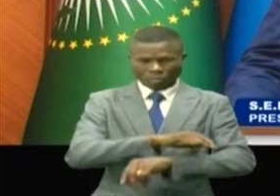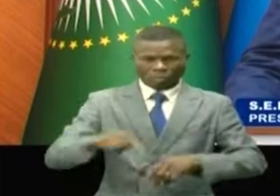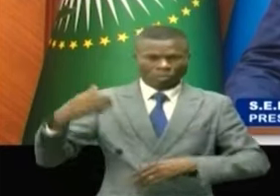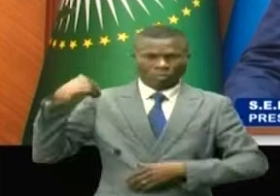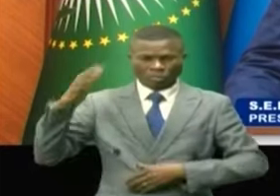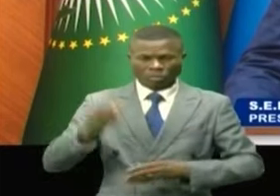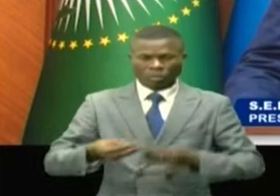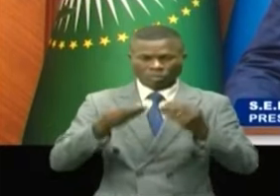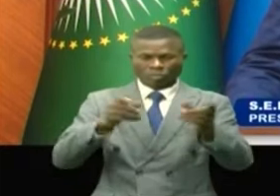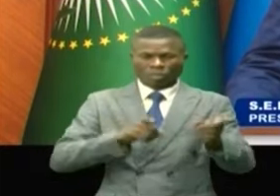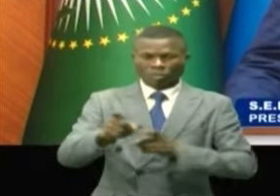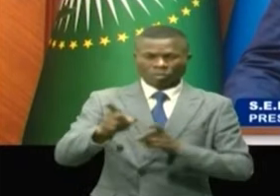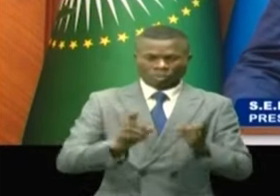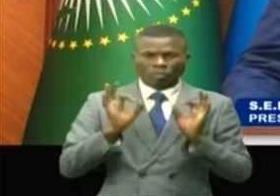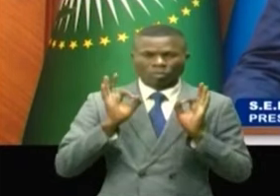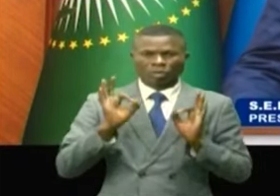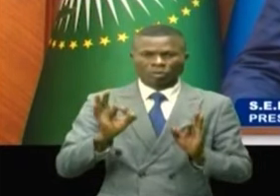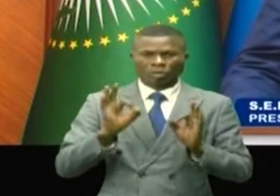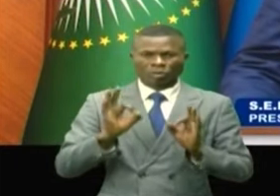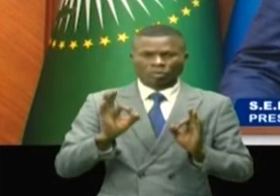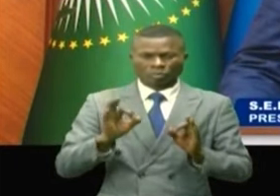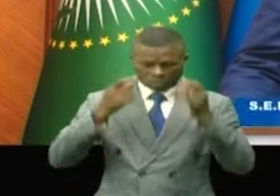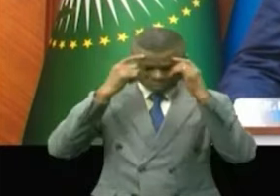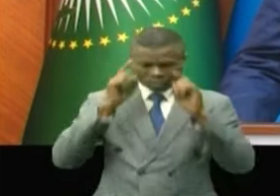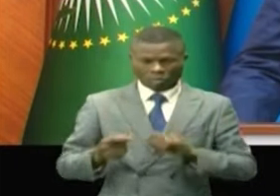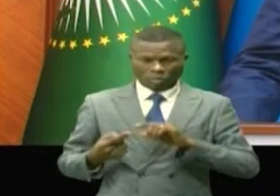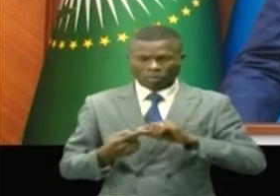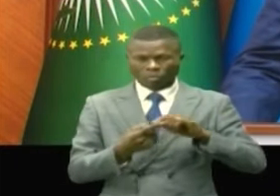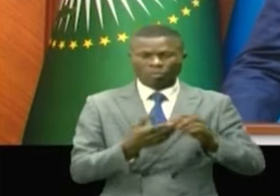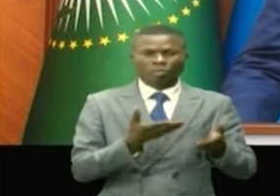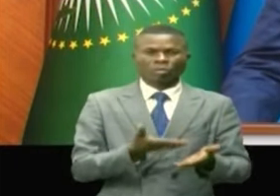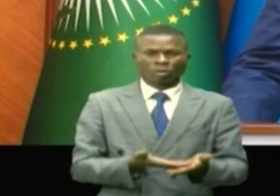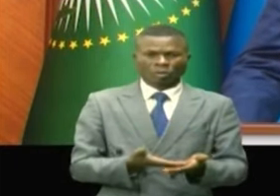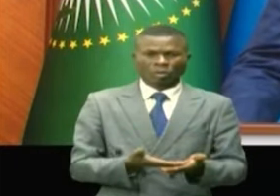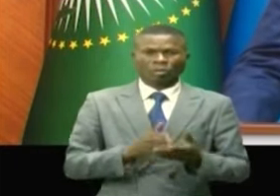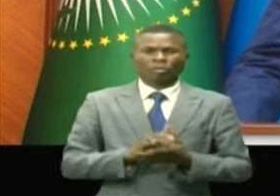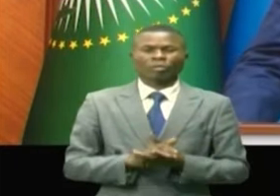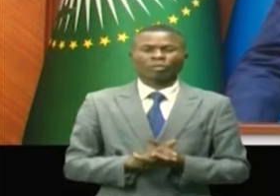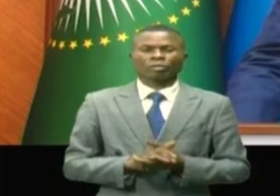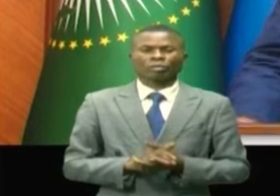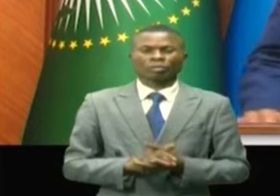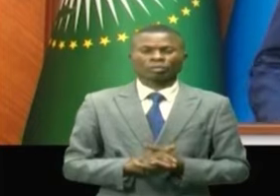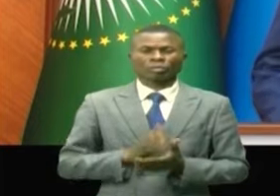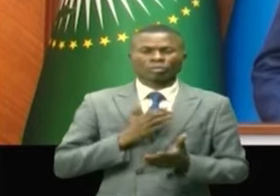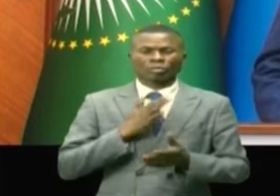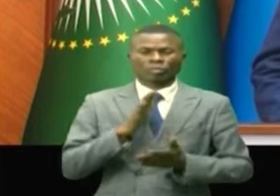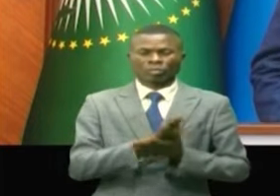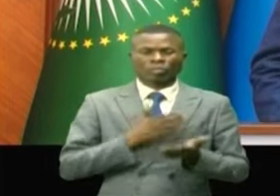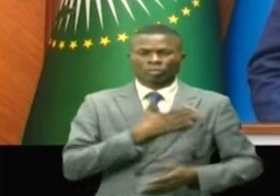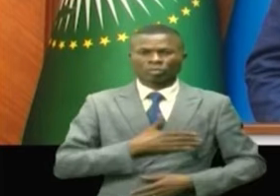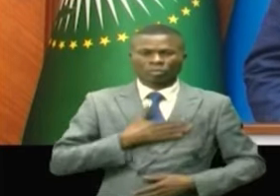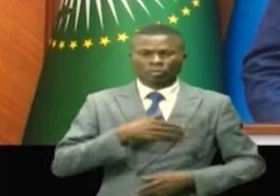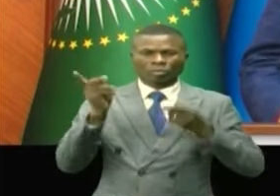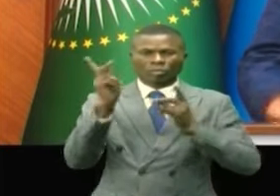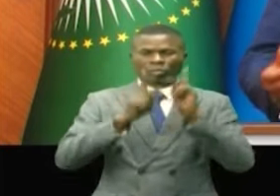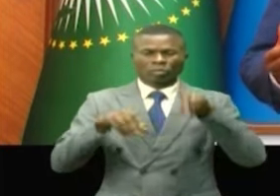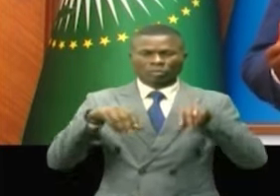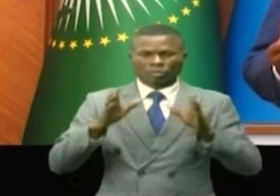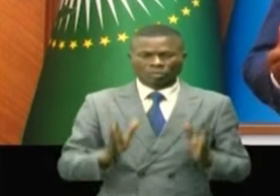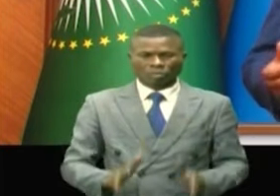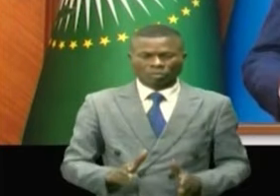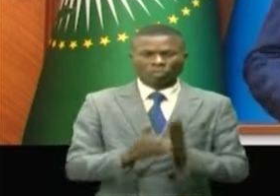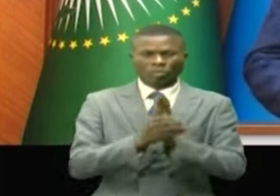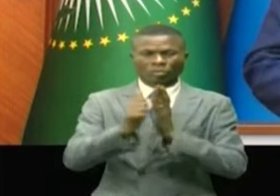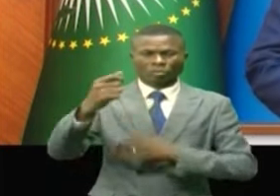donner une orientation nouvelle à cette mesure exceptionnelle mes très chers compatriotes en ma